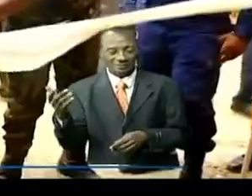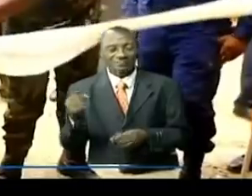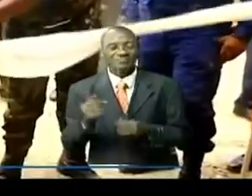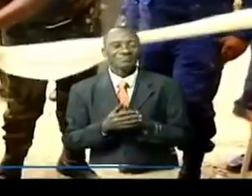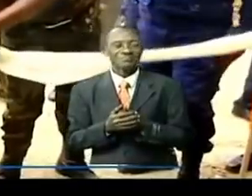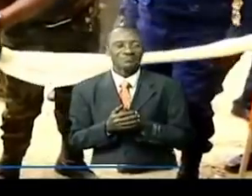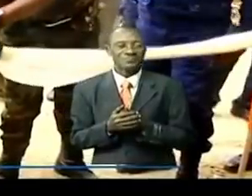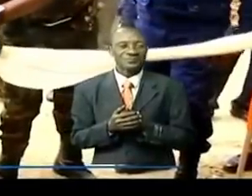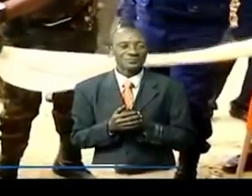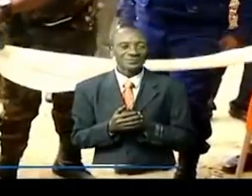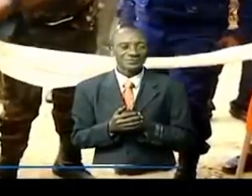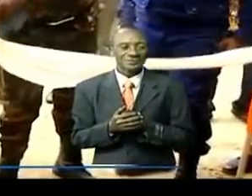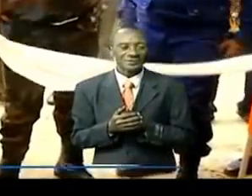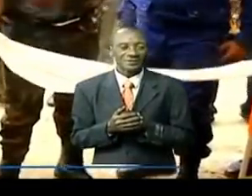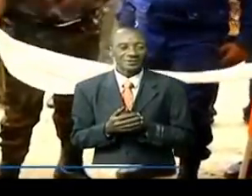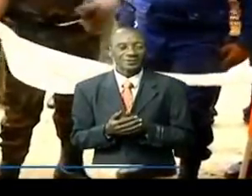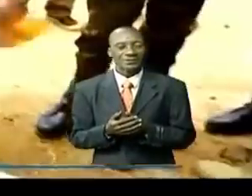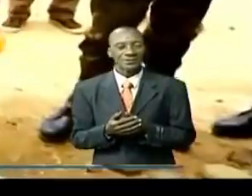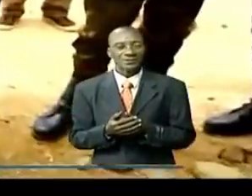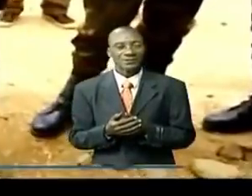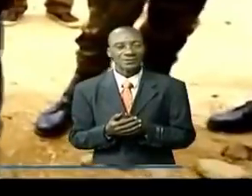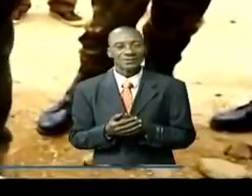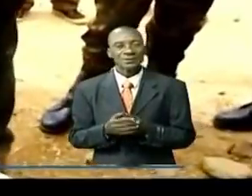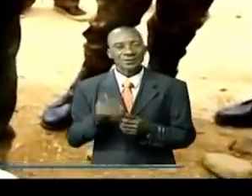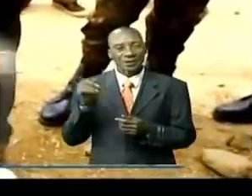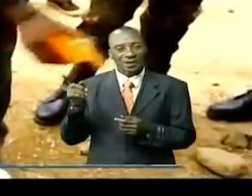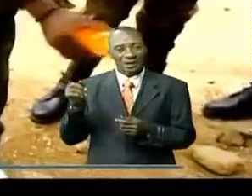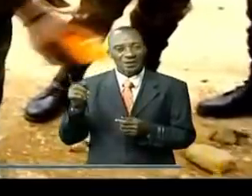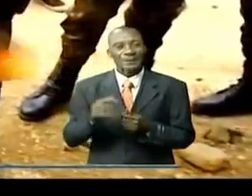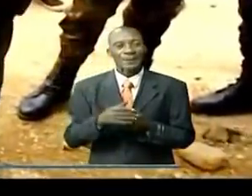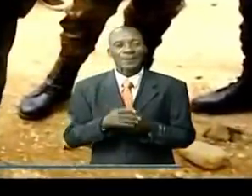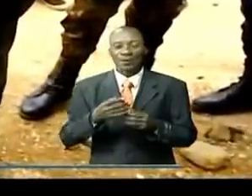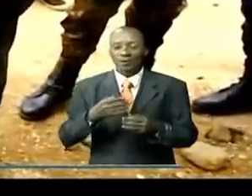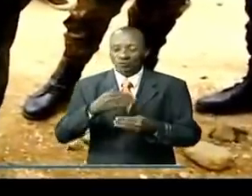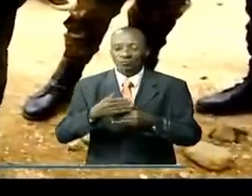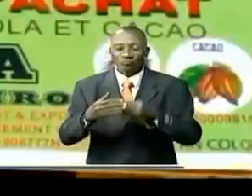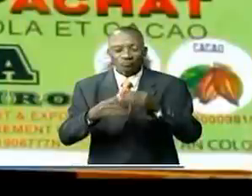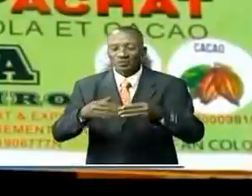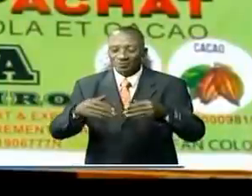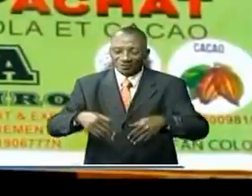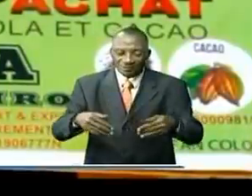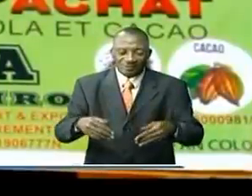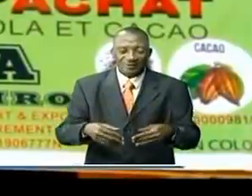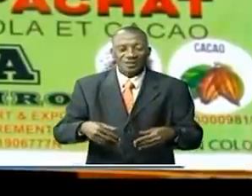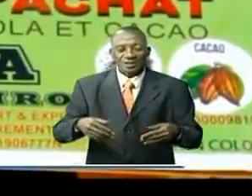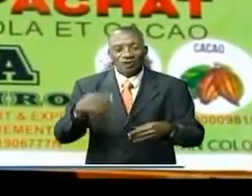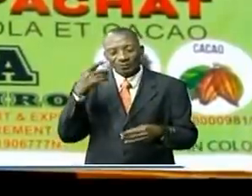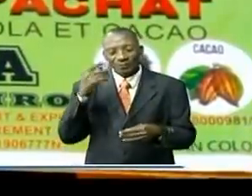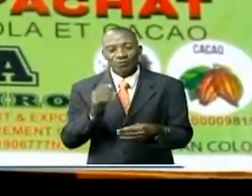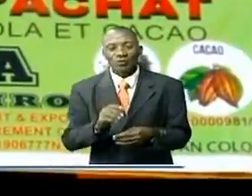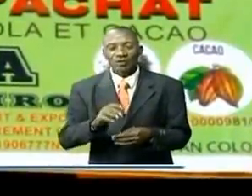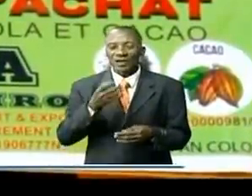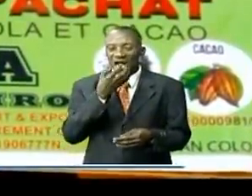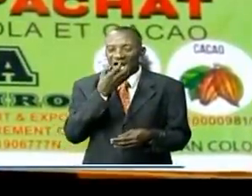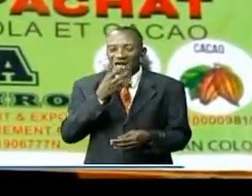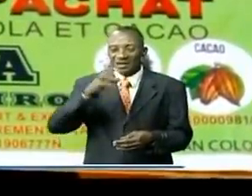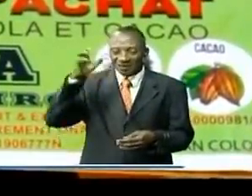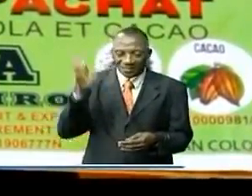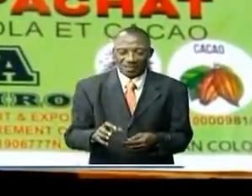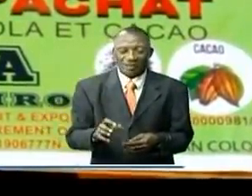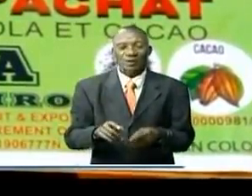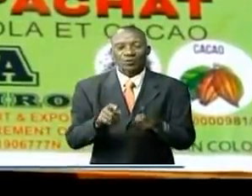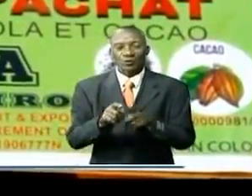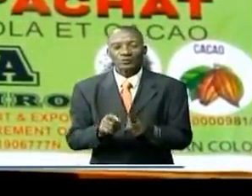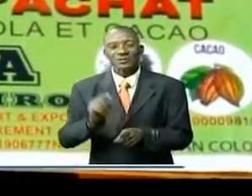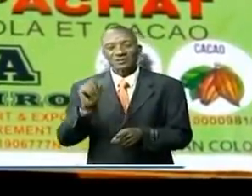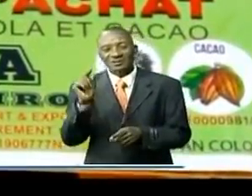qui justifie l'installation d'un comptoir d'achat de cacao, café et d'autres produits par les établissements. Dieu merci BBC à Boga